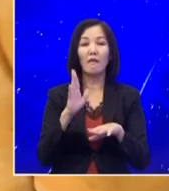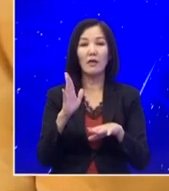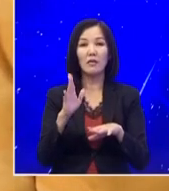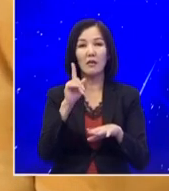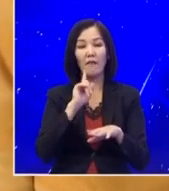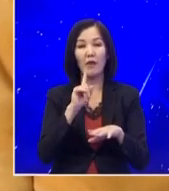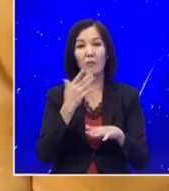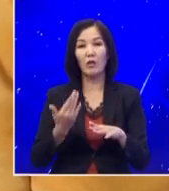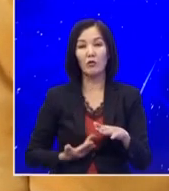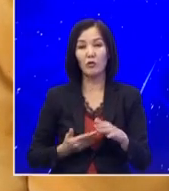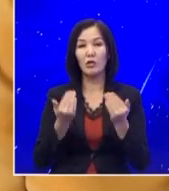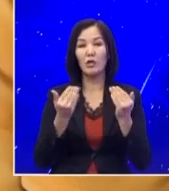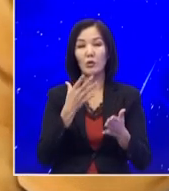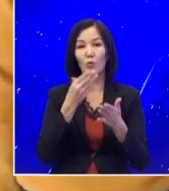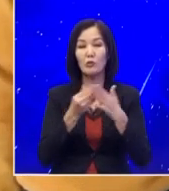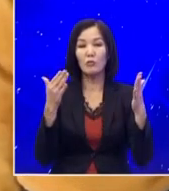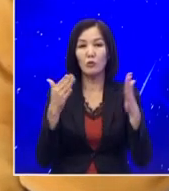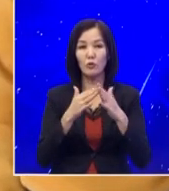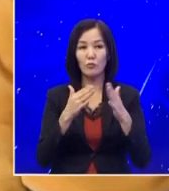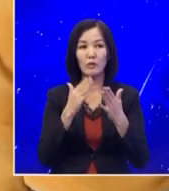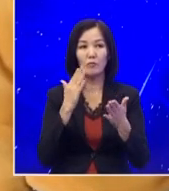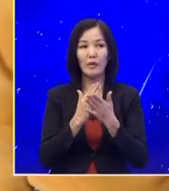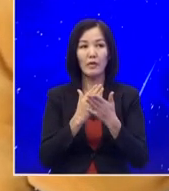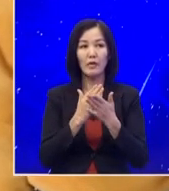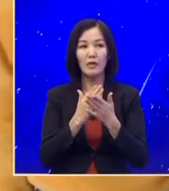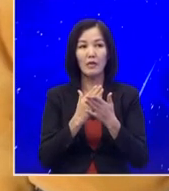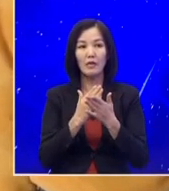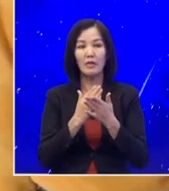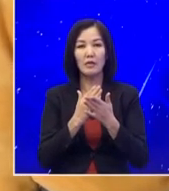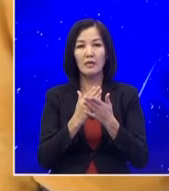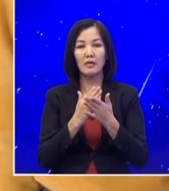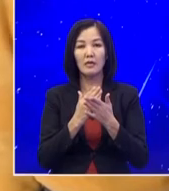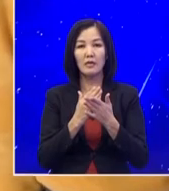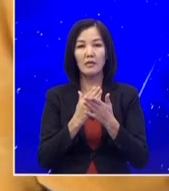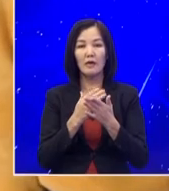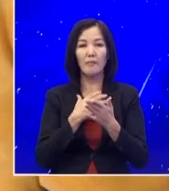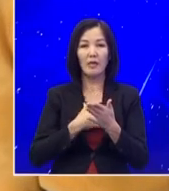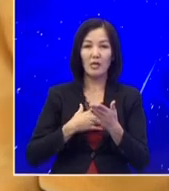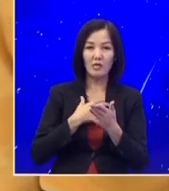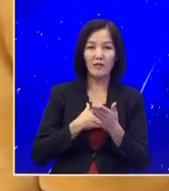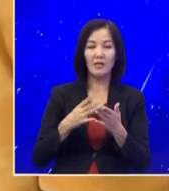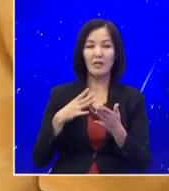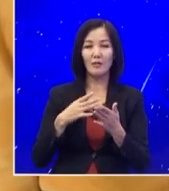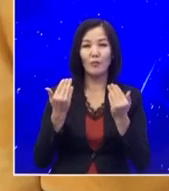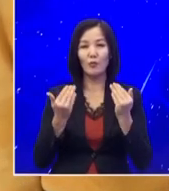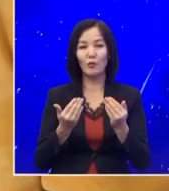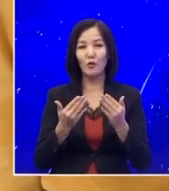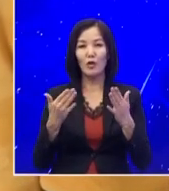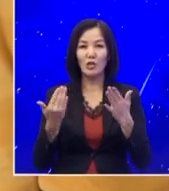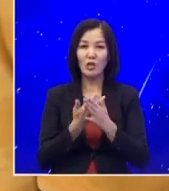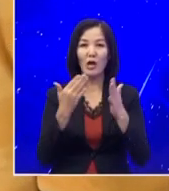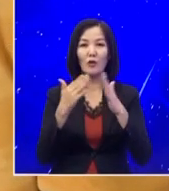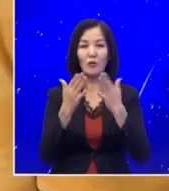енді Құдай қаласа өзіміздің үйіміз түнмен ұйықтамай, ішімізді айтсақ толғанып, әйтер мана Аллаға шүкір деп